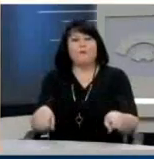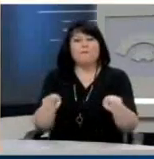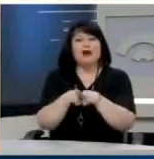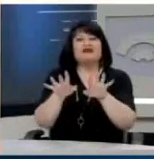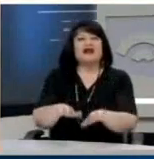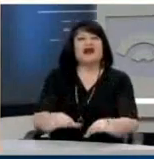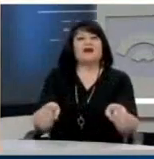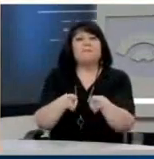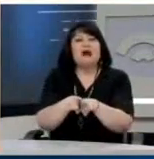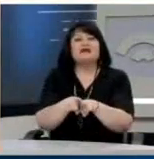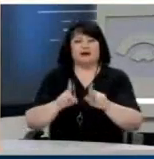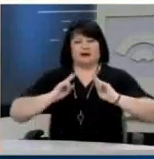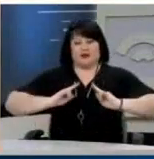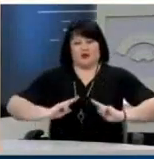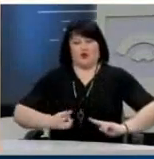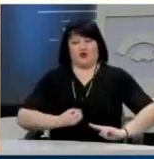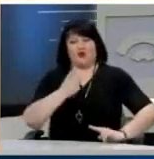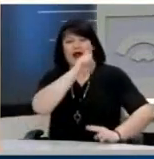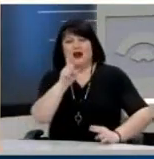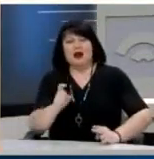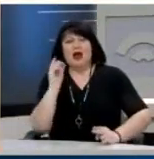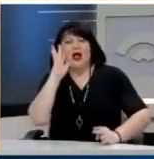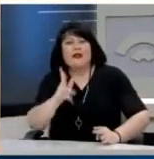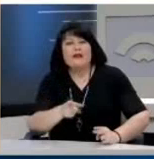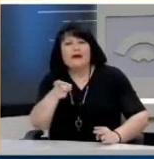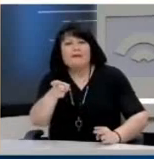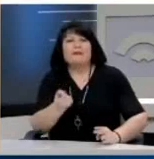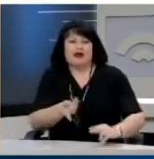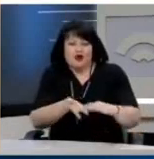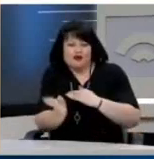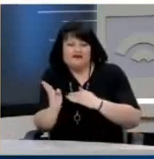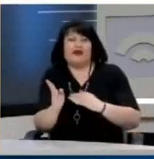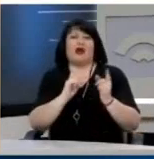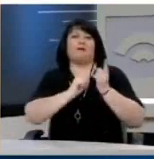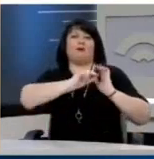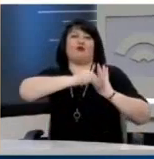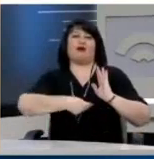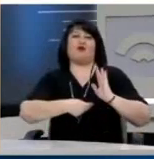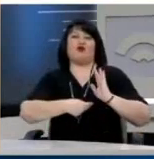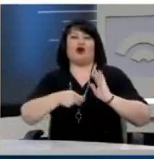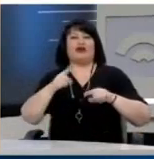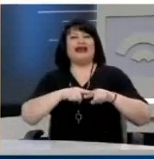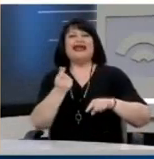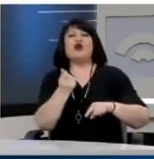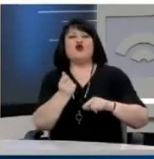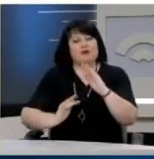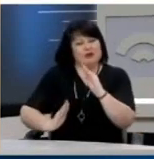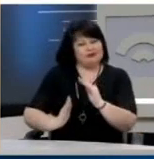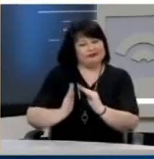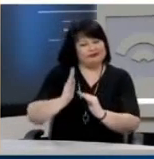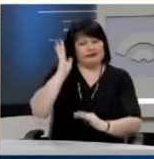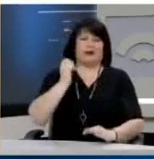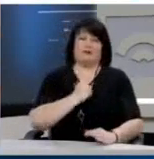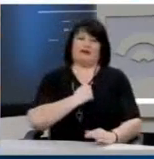αυτούς τους ανθρώπους, για να τους κάνουμε να αισθανθούν στην καθημερινότητά τους την έξοδο από τα μνημόνια και την ανάκαμψη της οικονομίας.